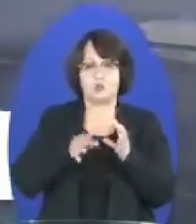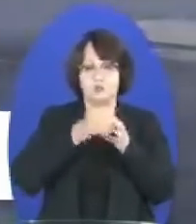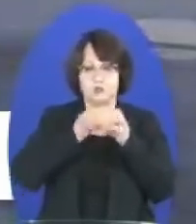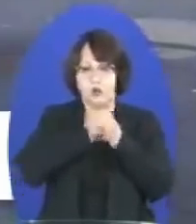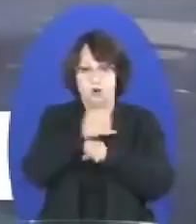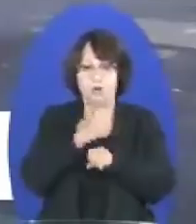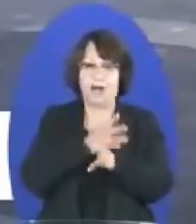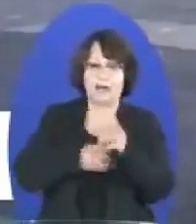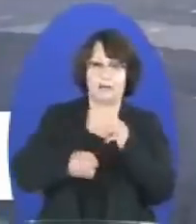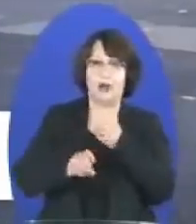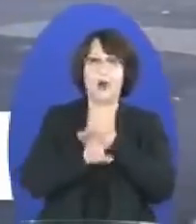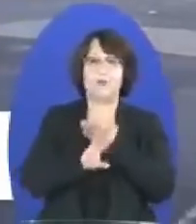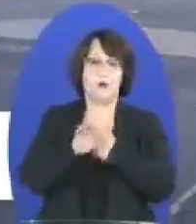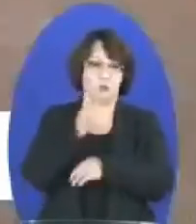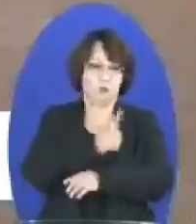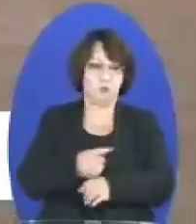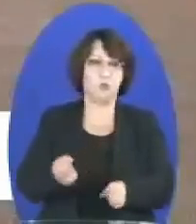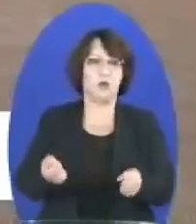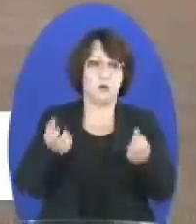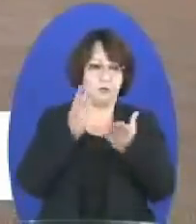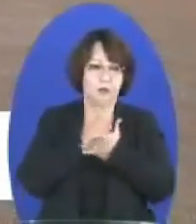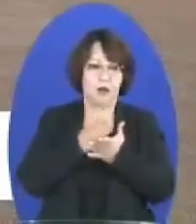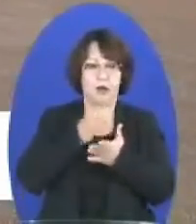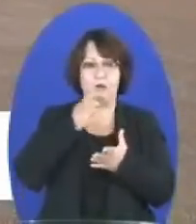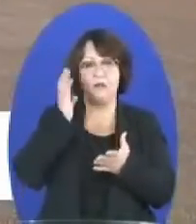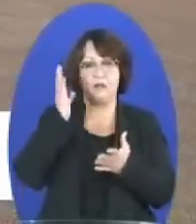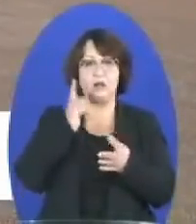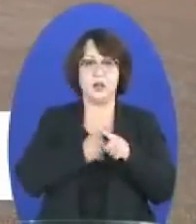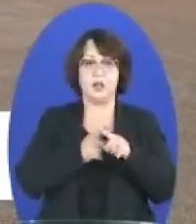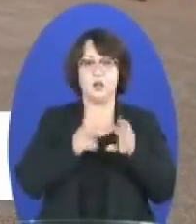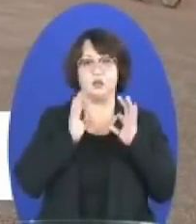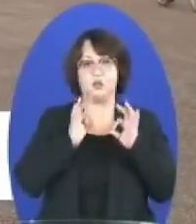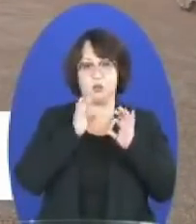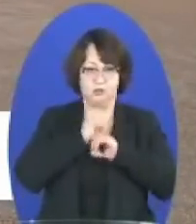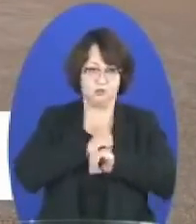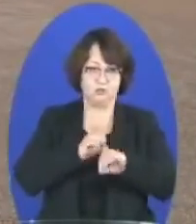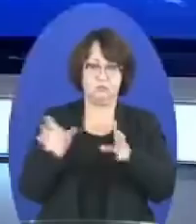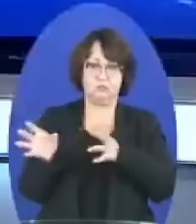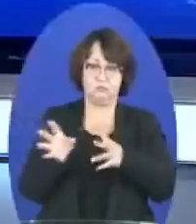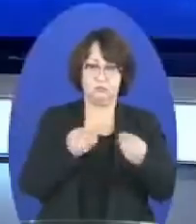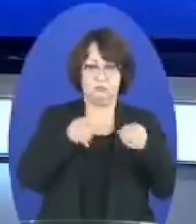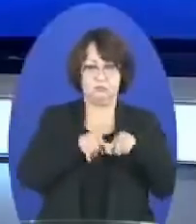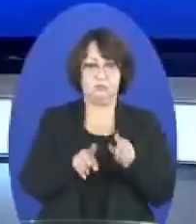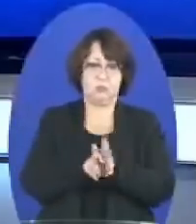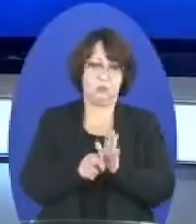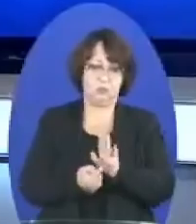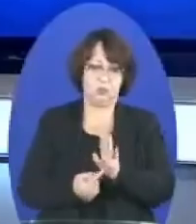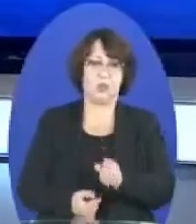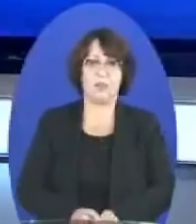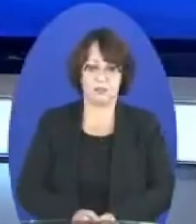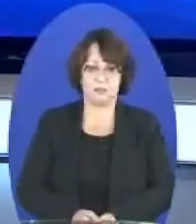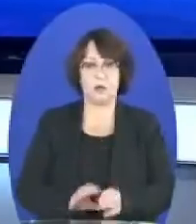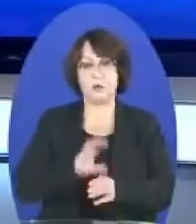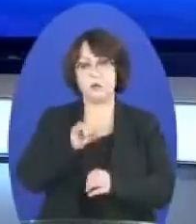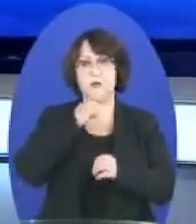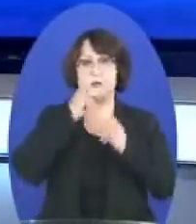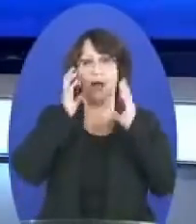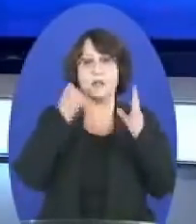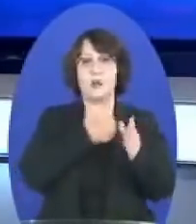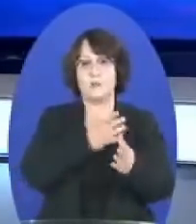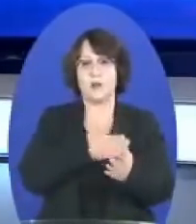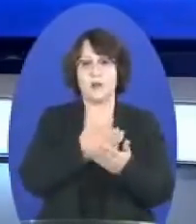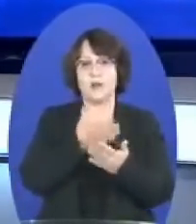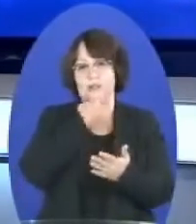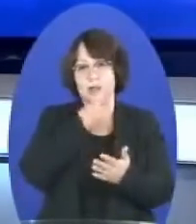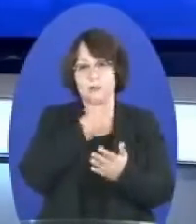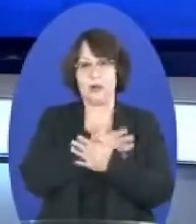үр дүнтэй гэж үзэж байгаагаа мэдгдсэн нь олон нийтийн дунд эерэг сурталчилгаа болсон байна. Үзэгчдээ өнөөдөр олон улсын хүрээнд анхаарал татж